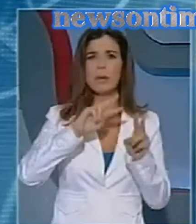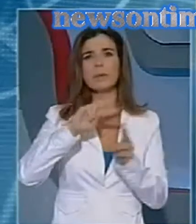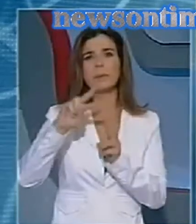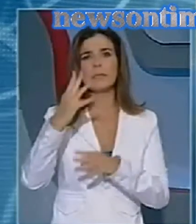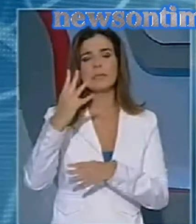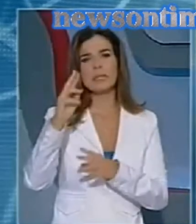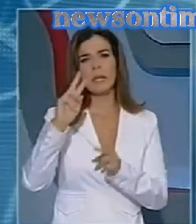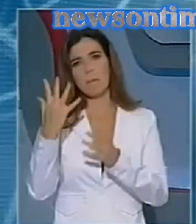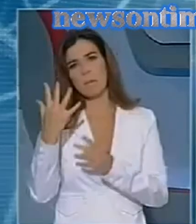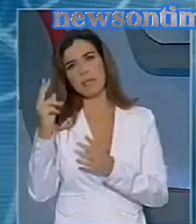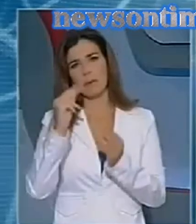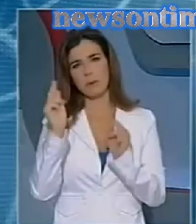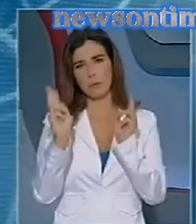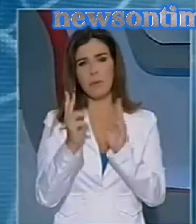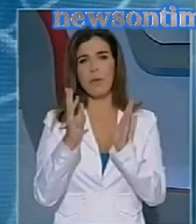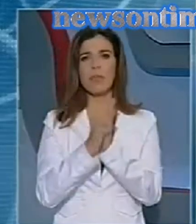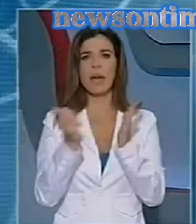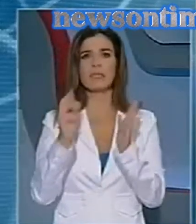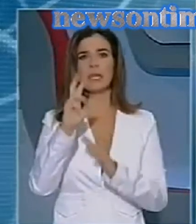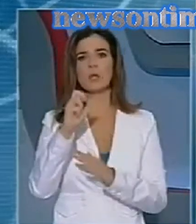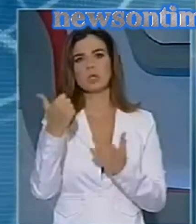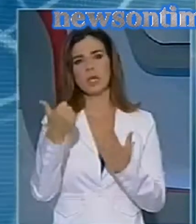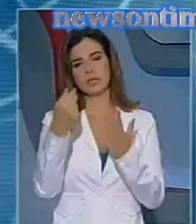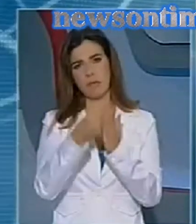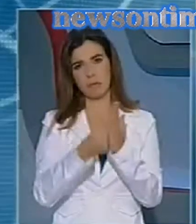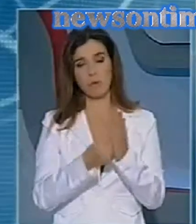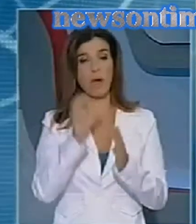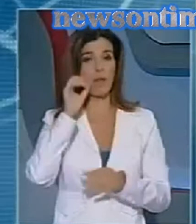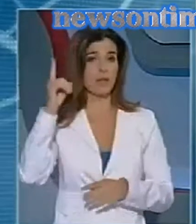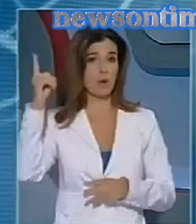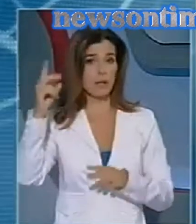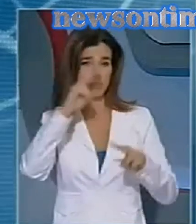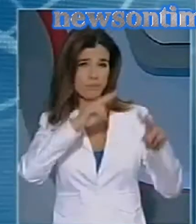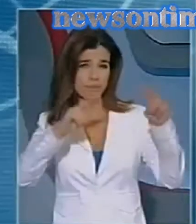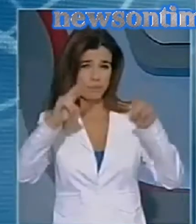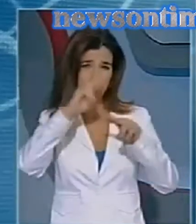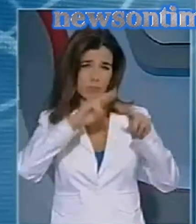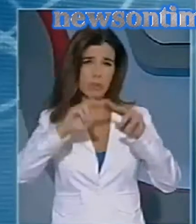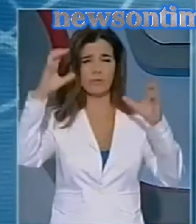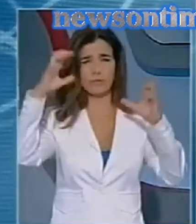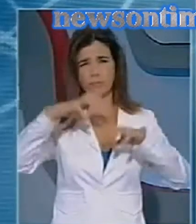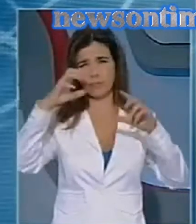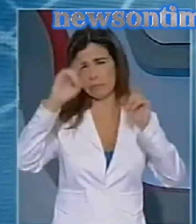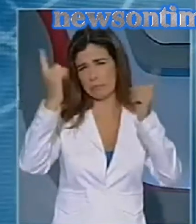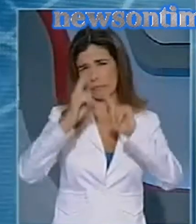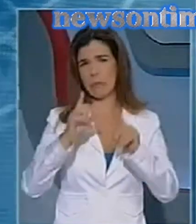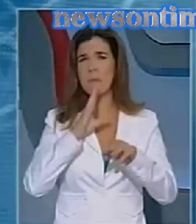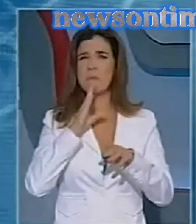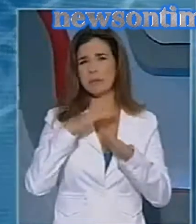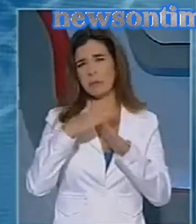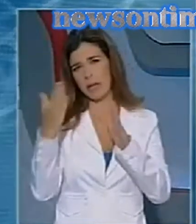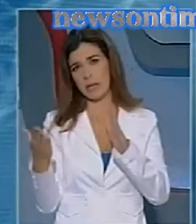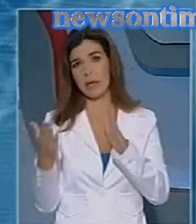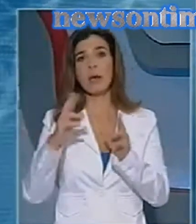5 μποφόρ και θερμοκρασία από 16 έως 26 βαθμούς Κελσίου. Και στη Θεσσαλονίκη περιμένουμε νεφώσεις που θα πυκνώσουν με βροχές και καταιγίδες κυρίως από